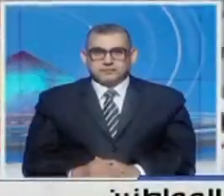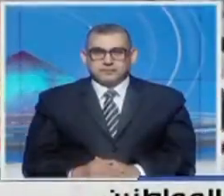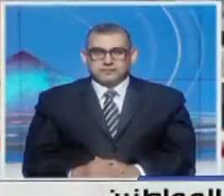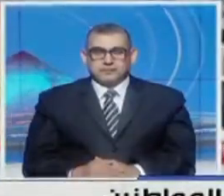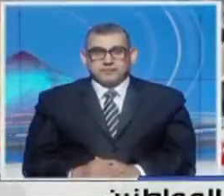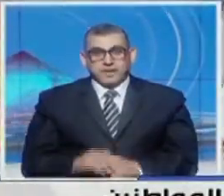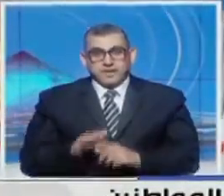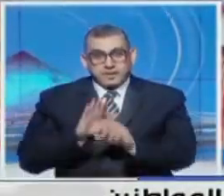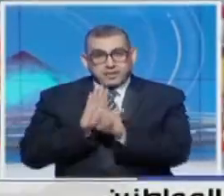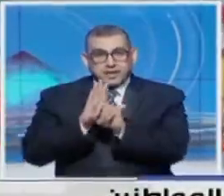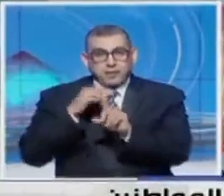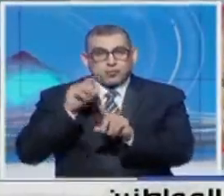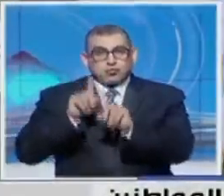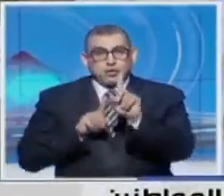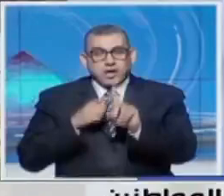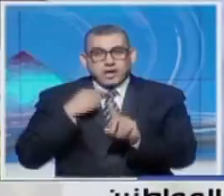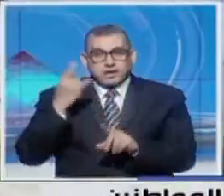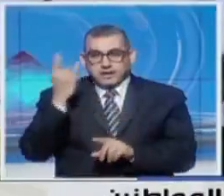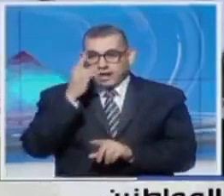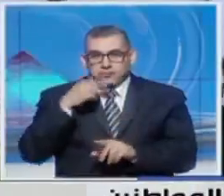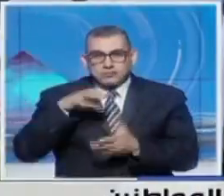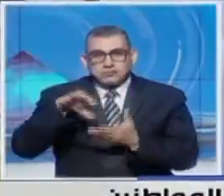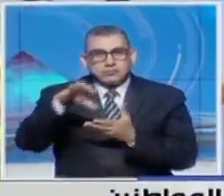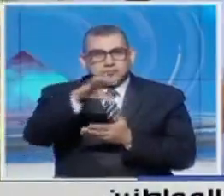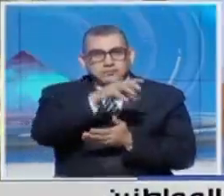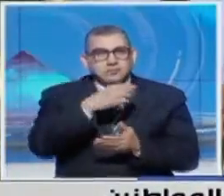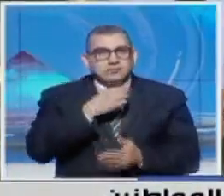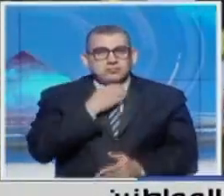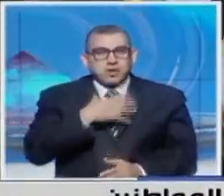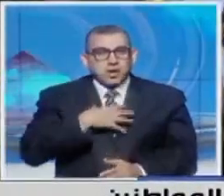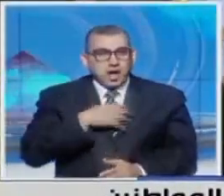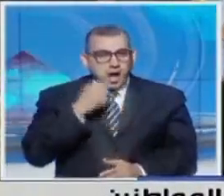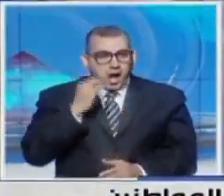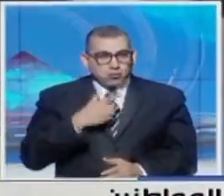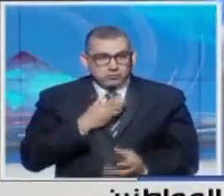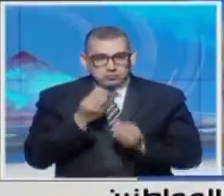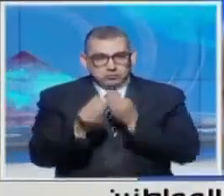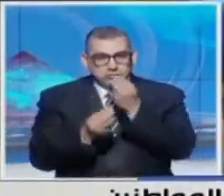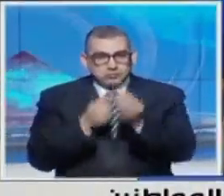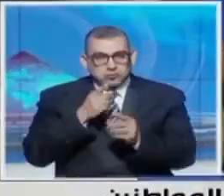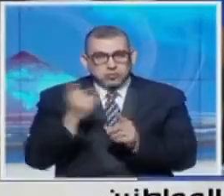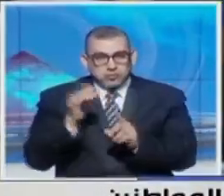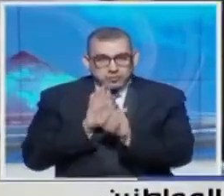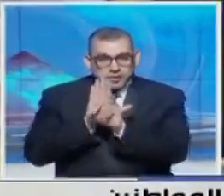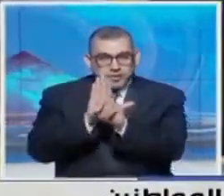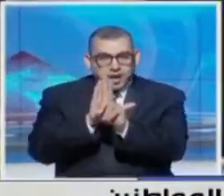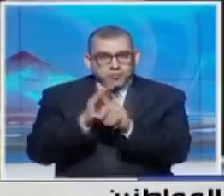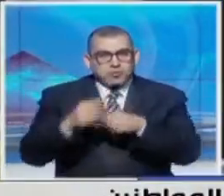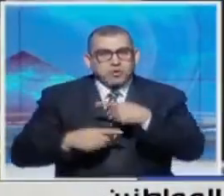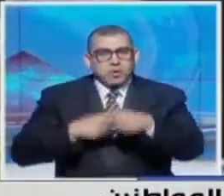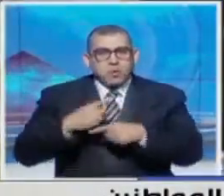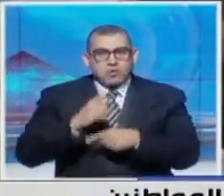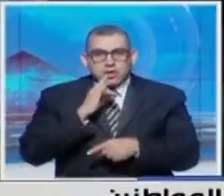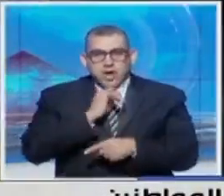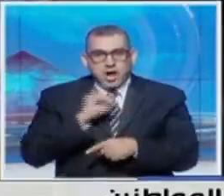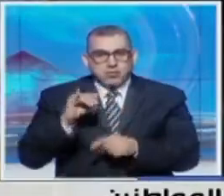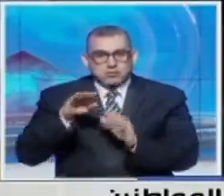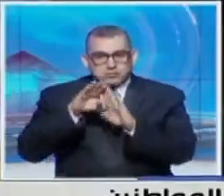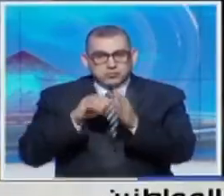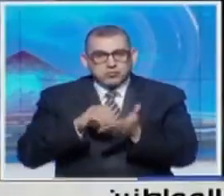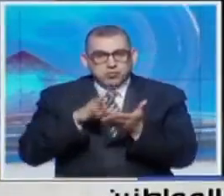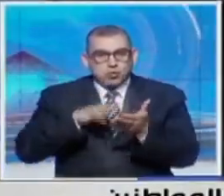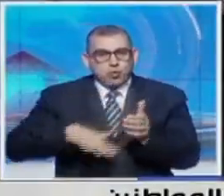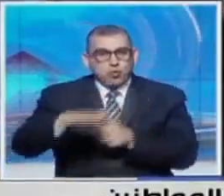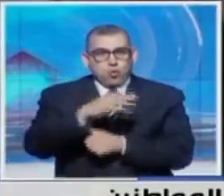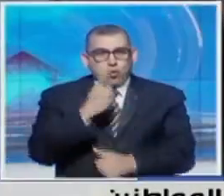دعم وزارة الداخلية للمواطنين بالمناطق الأكثر احتياجاً لا يتوقف، بل هو دعم متواصل في إطار مبادرة